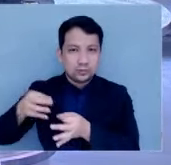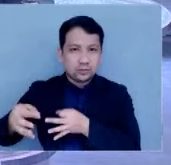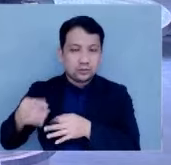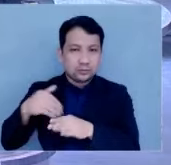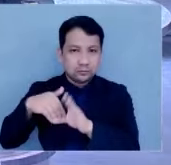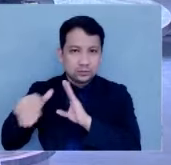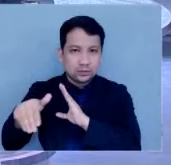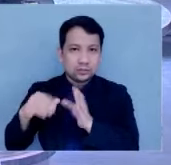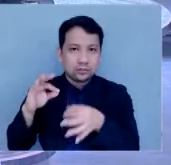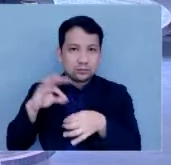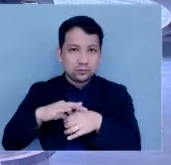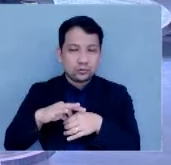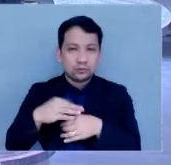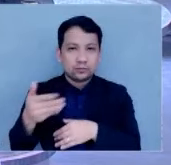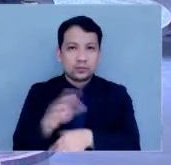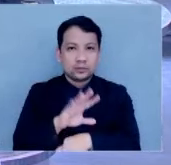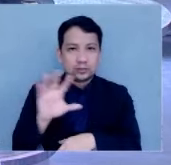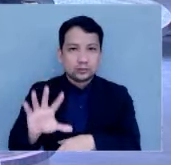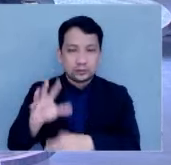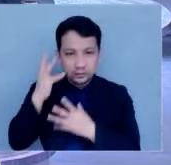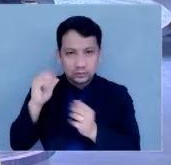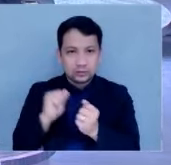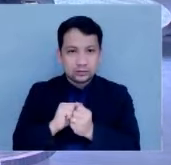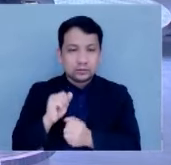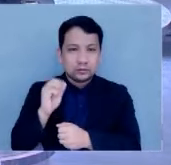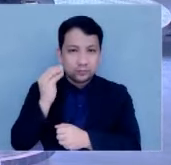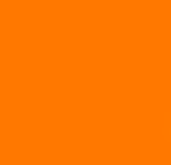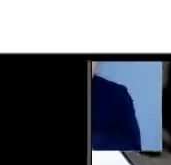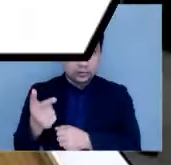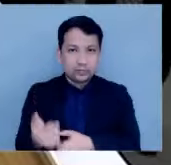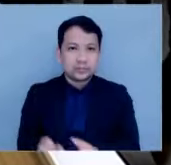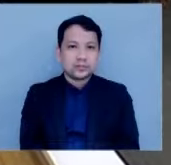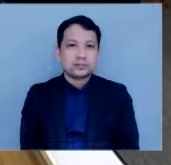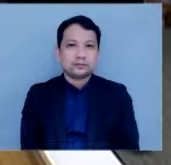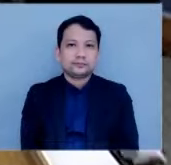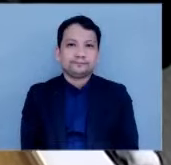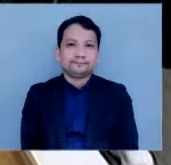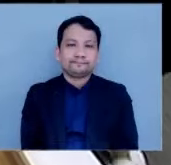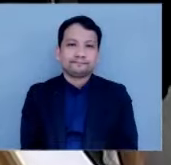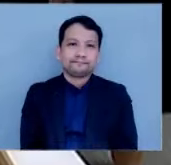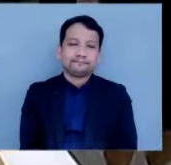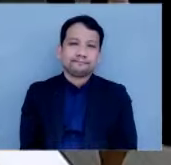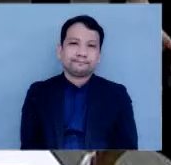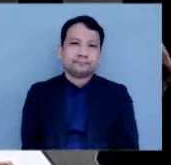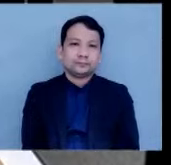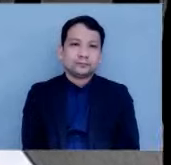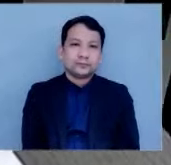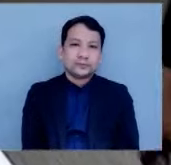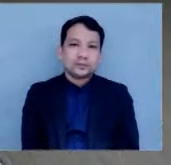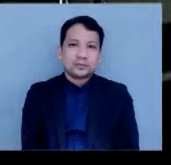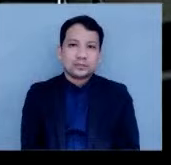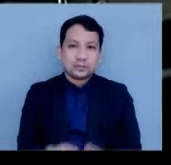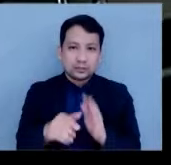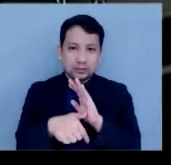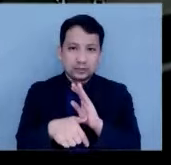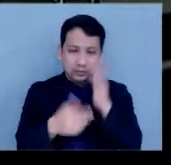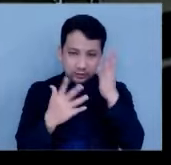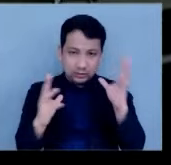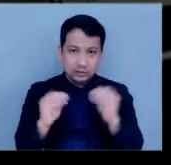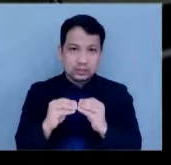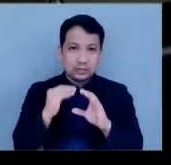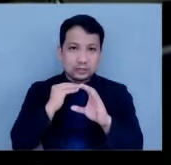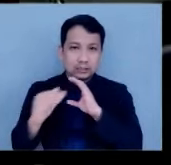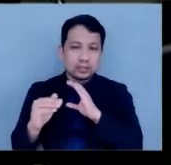boto. Nasa frontline ng balitang yan si Mon Gualvez. Ipinasilip ng COMELEC ang aasahan pagdating sa transmission